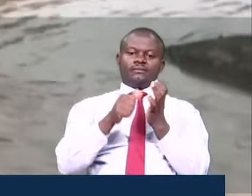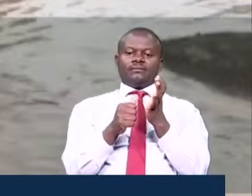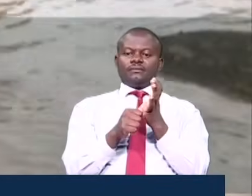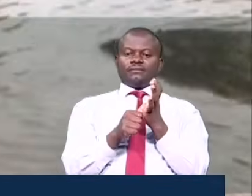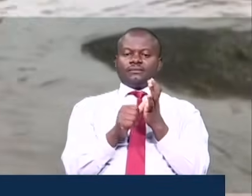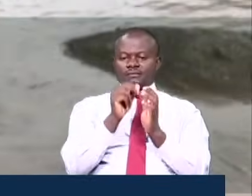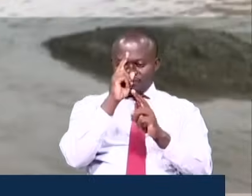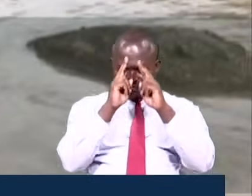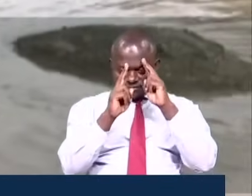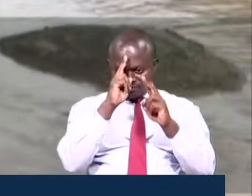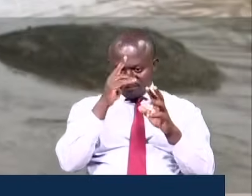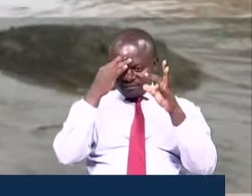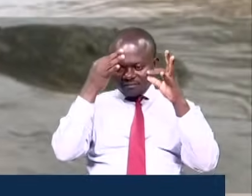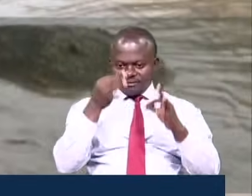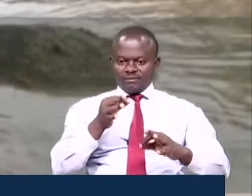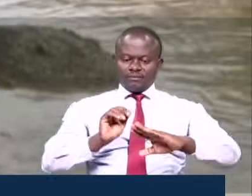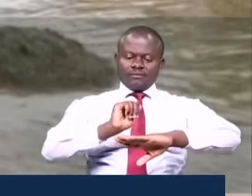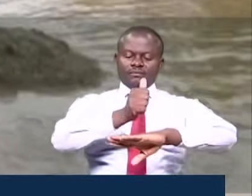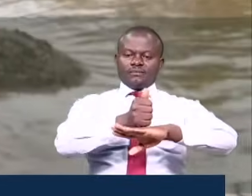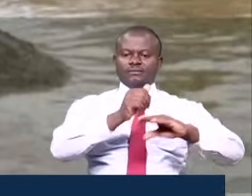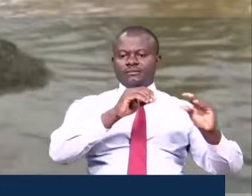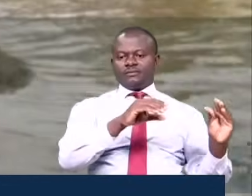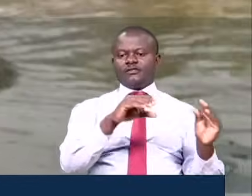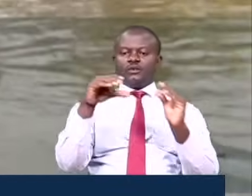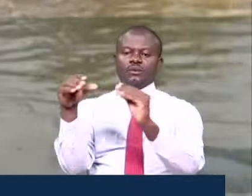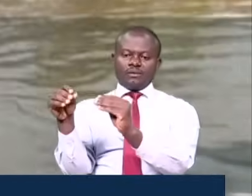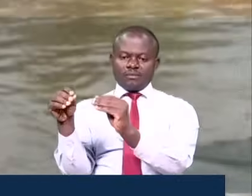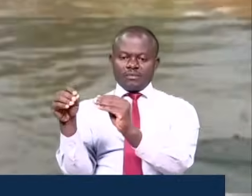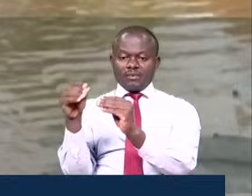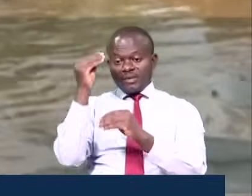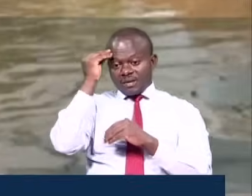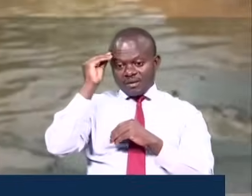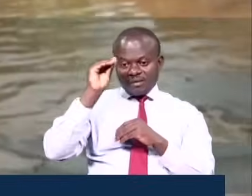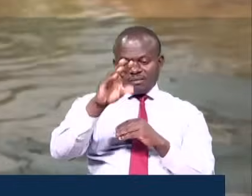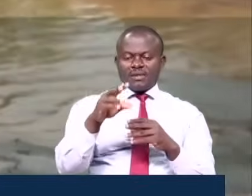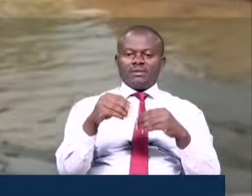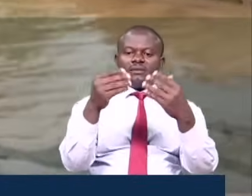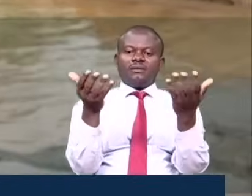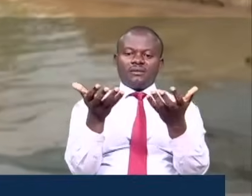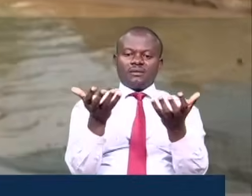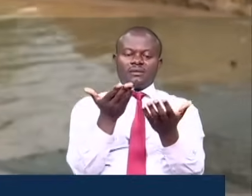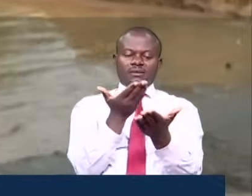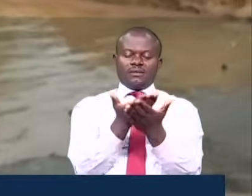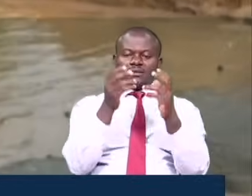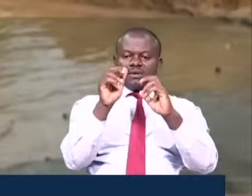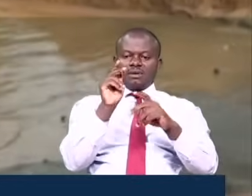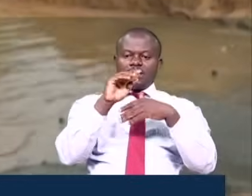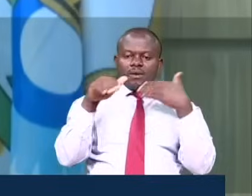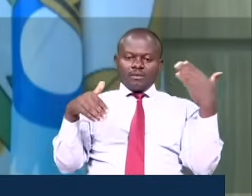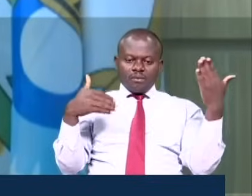kubahiriza ingamba zafashwe zo kuhimuka. Ubutumwa natanga nuko nasaba ko buri